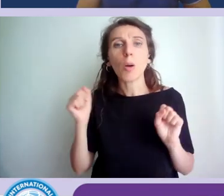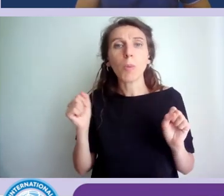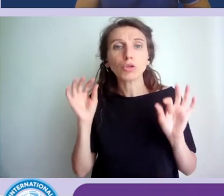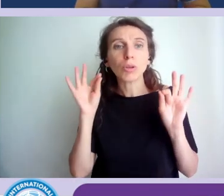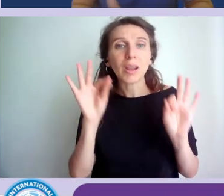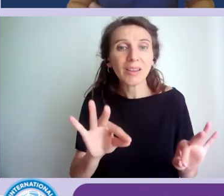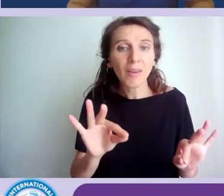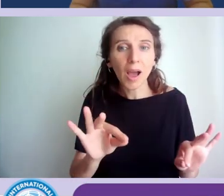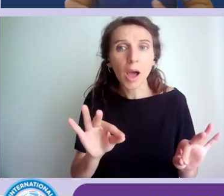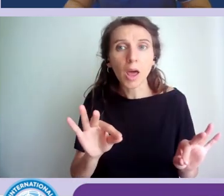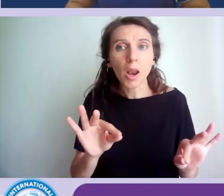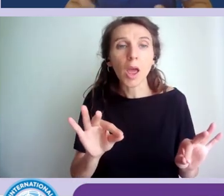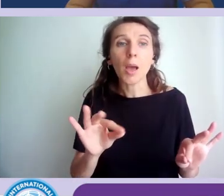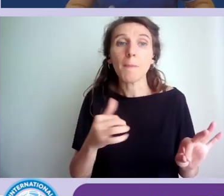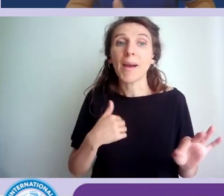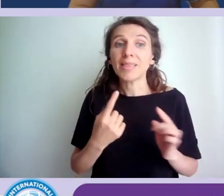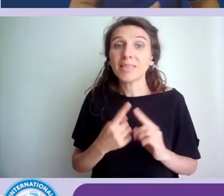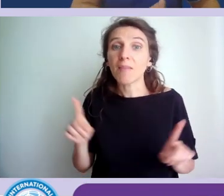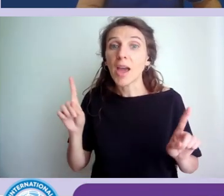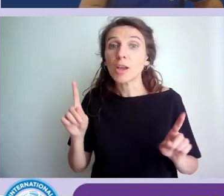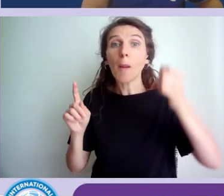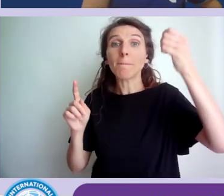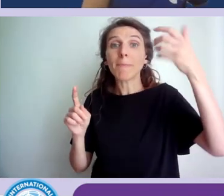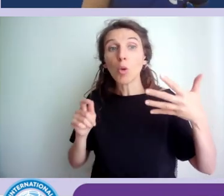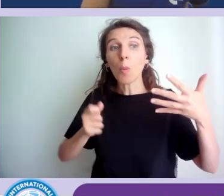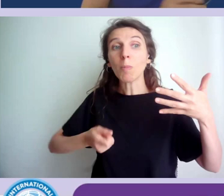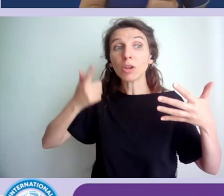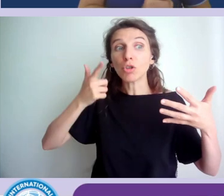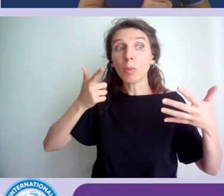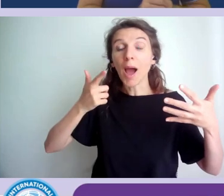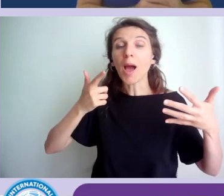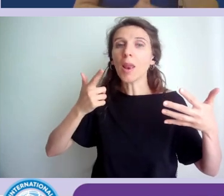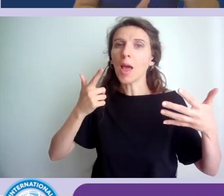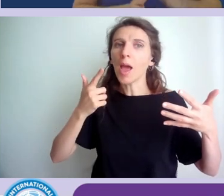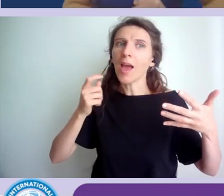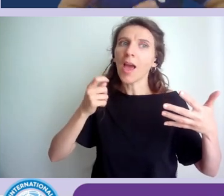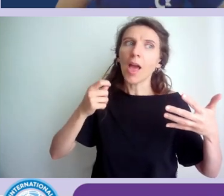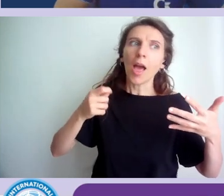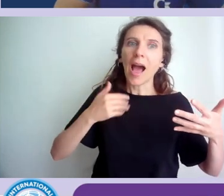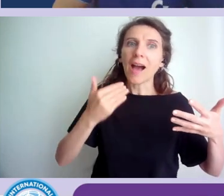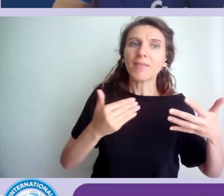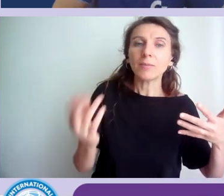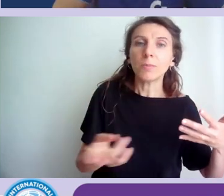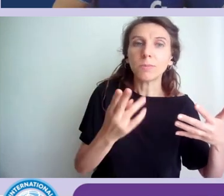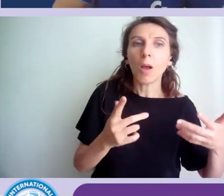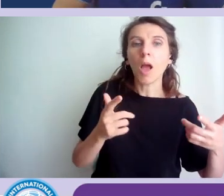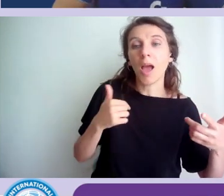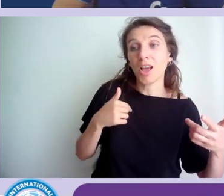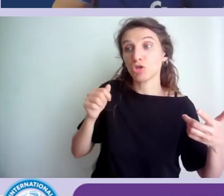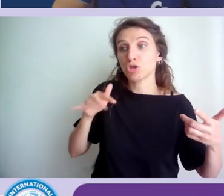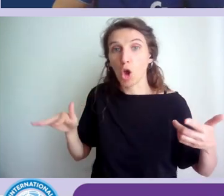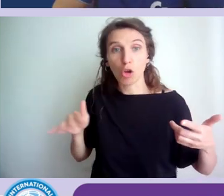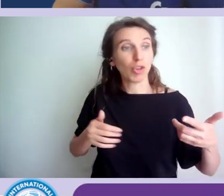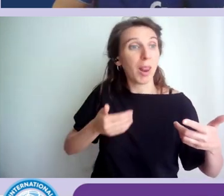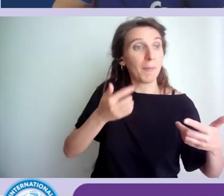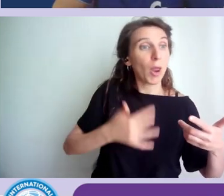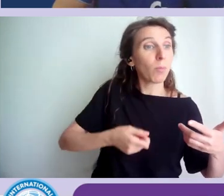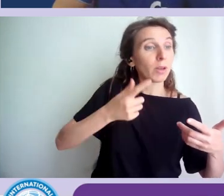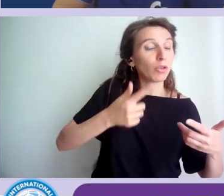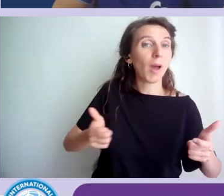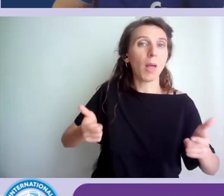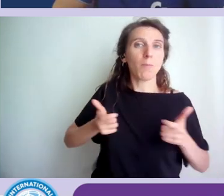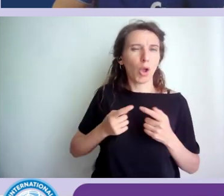diverso da non consentirmi di usare il menù principale di navigazione vedo che Simon vuole intervenire quindi lascio a